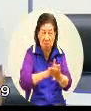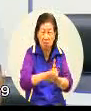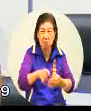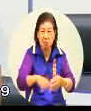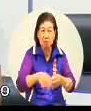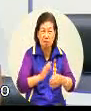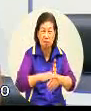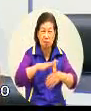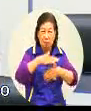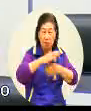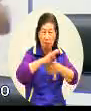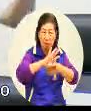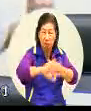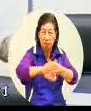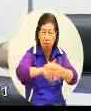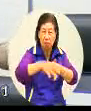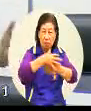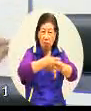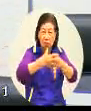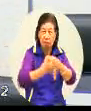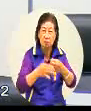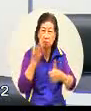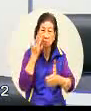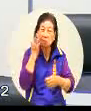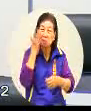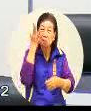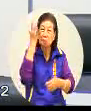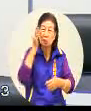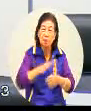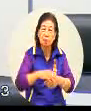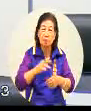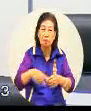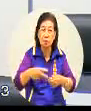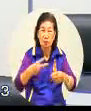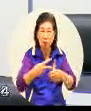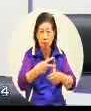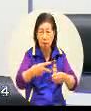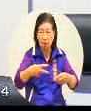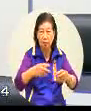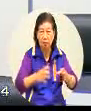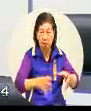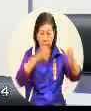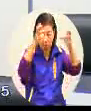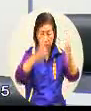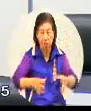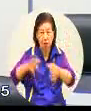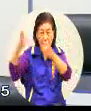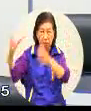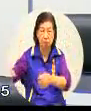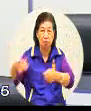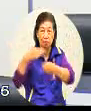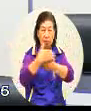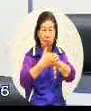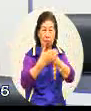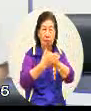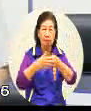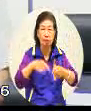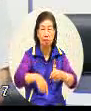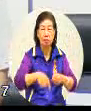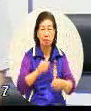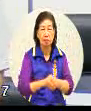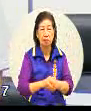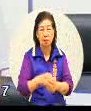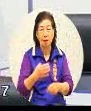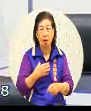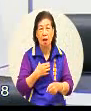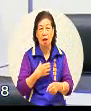了玻璃纤维哦，拢烂了了，伊两支哦，踮咧铁啊边啊，佮踩两支来保护啦。我讲，哦，我